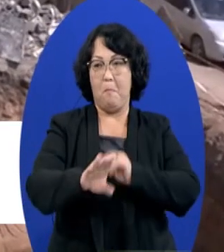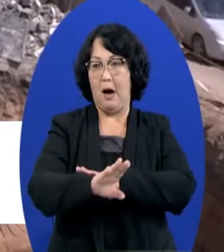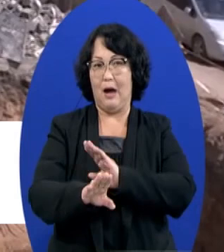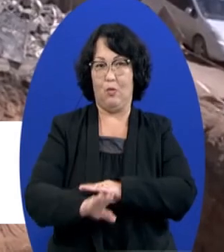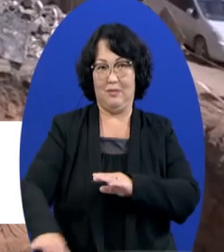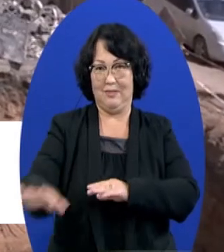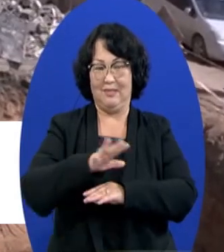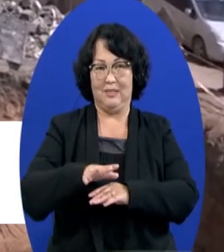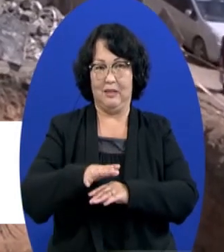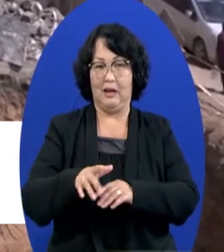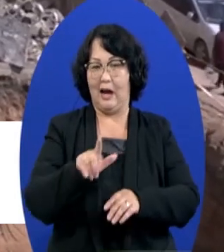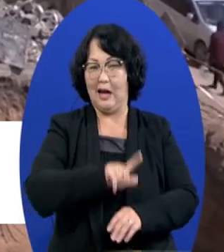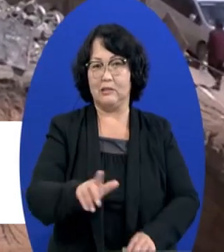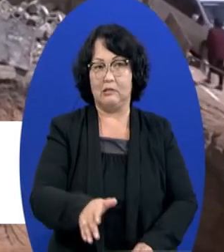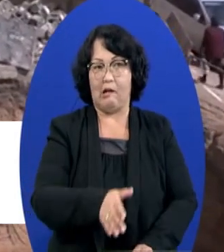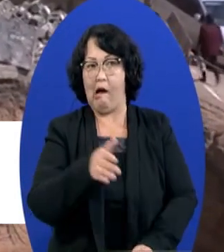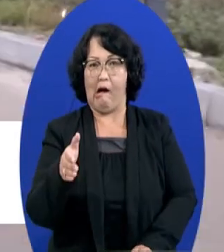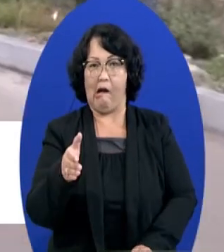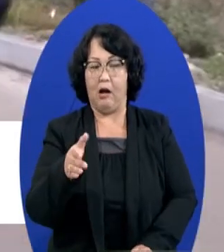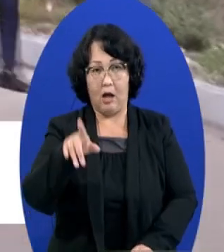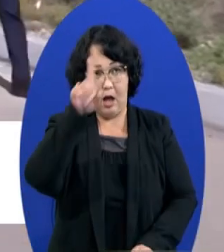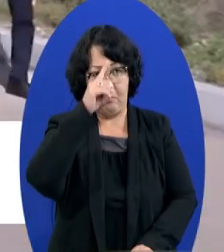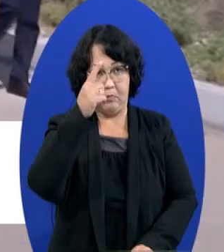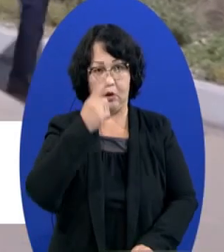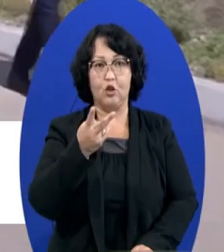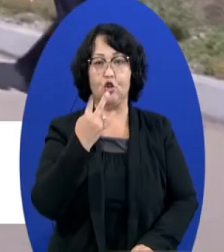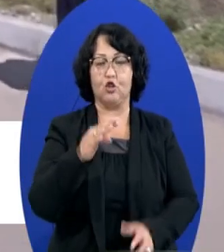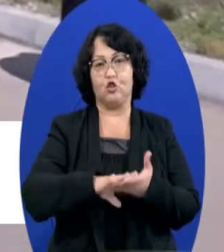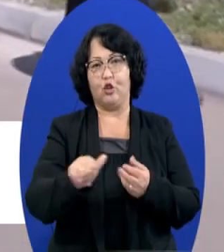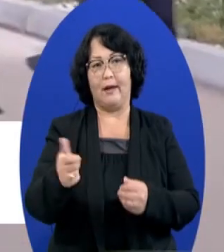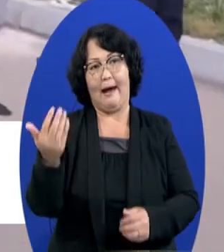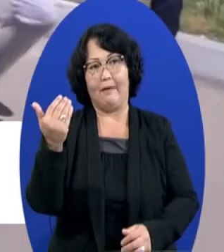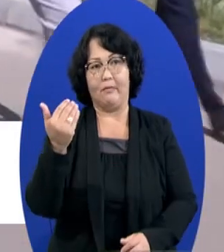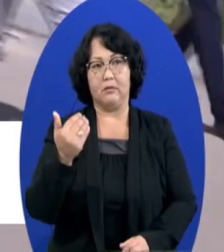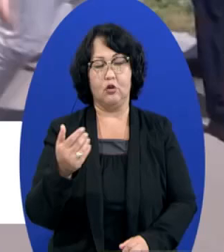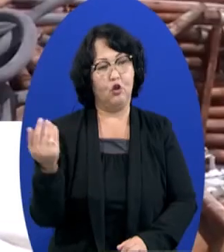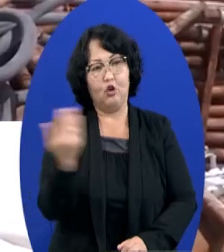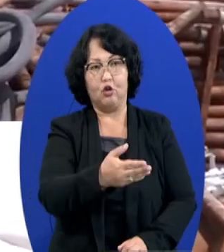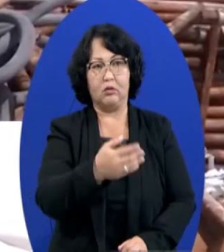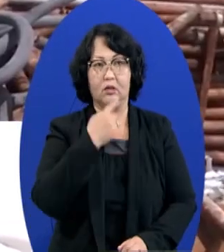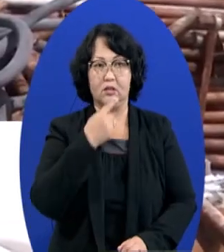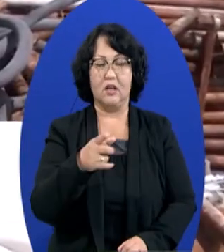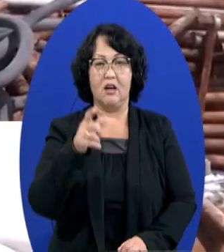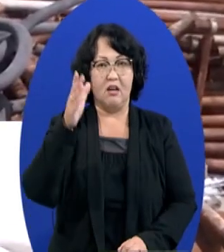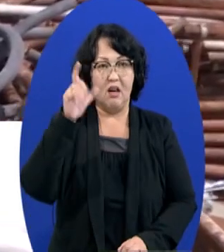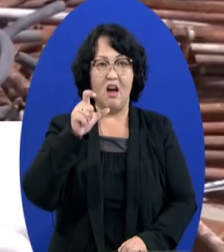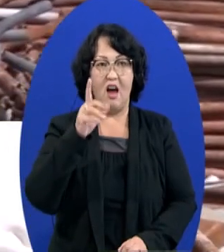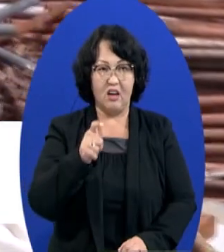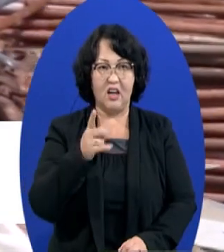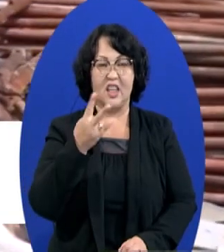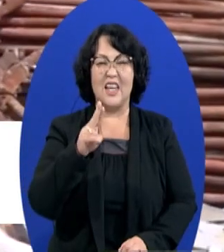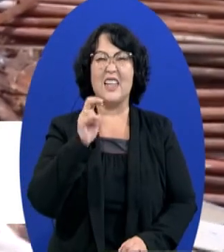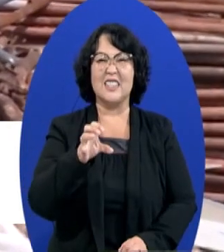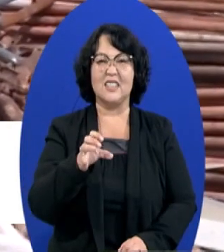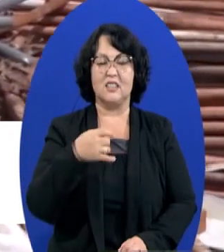эзэмшил газраас алдагдсан газрын хэмжээгээр эмнэлэгт нөхөн олгох шийдвэрийг нийслэлээс гаргалаа. Эхнэлгсэн энэ хашаантар оруулаад барьсан